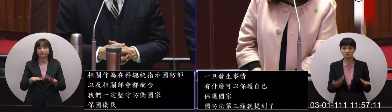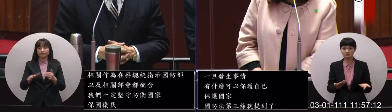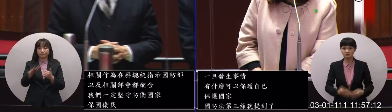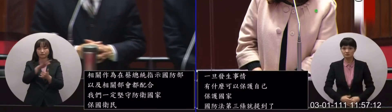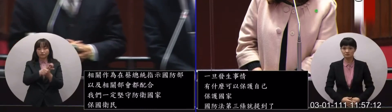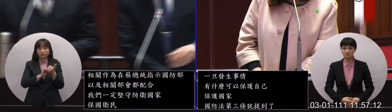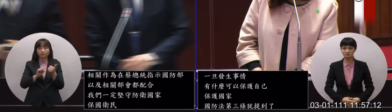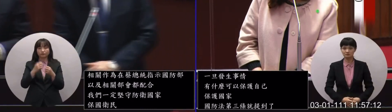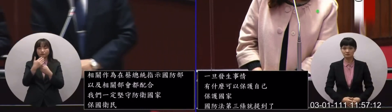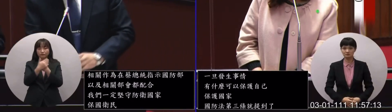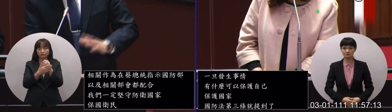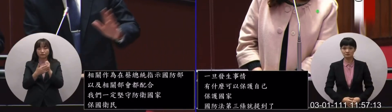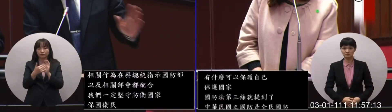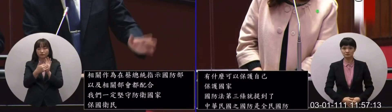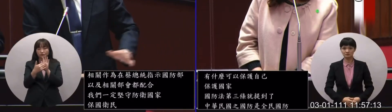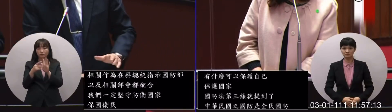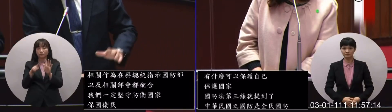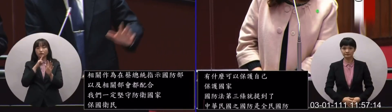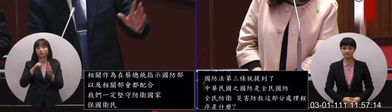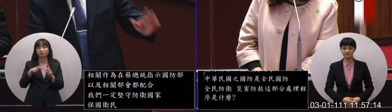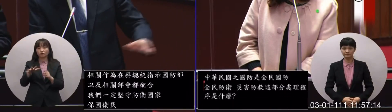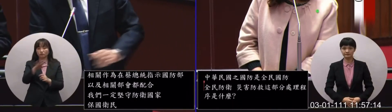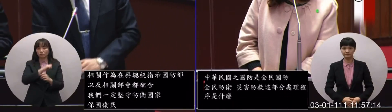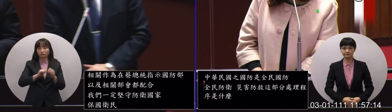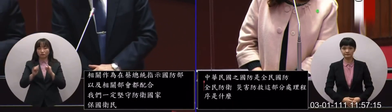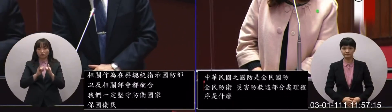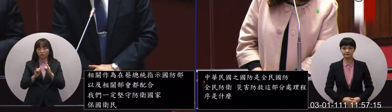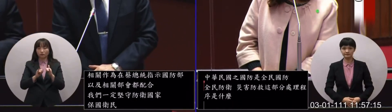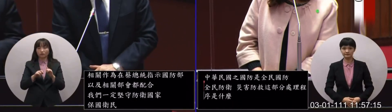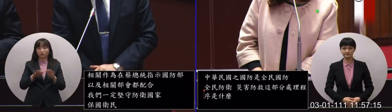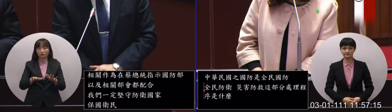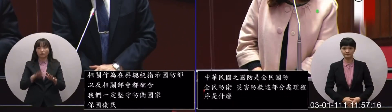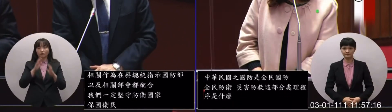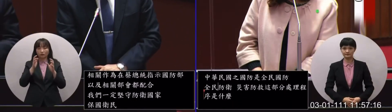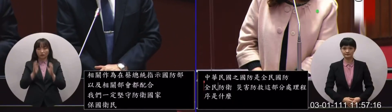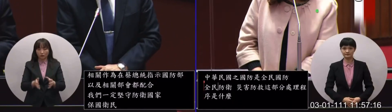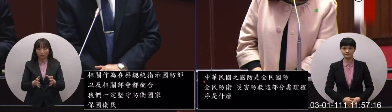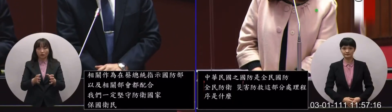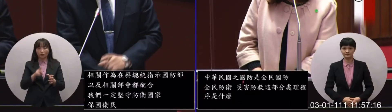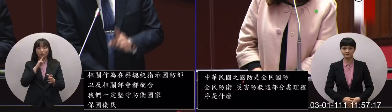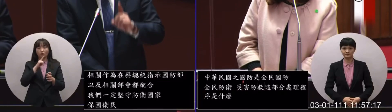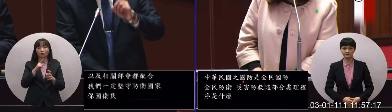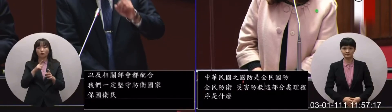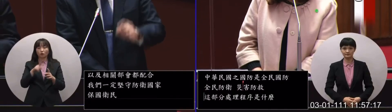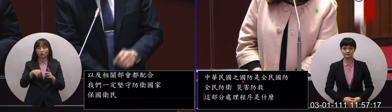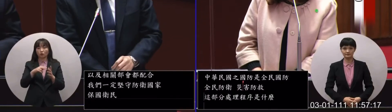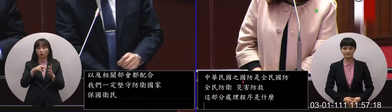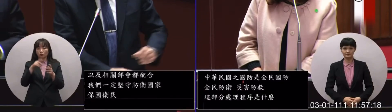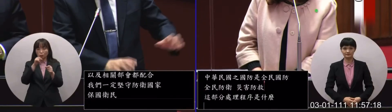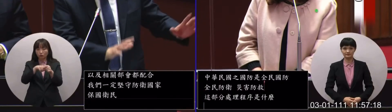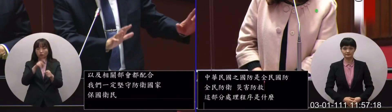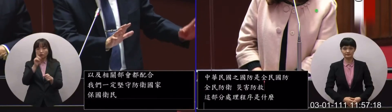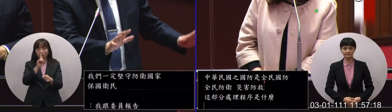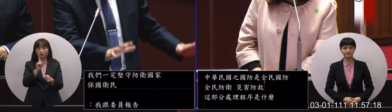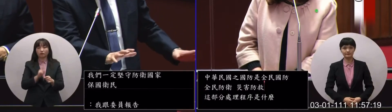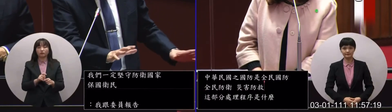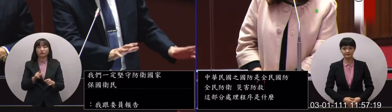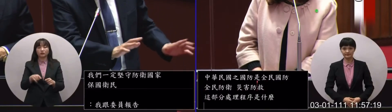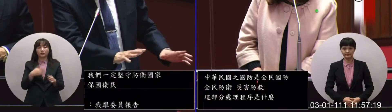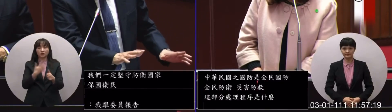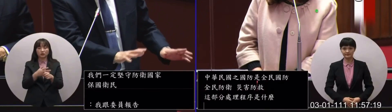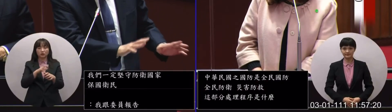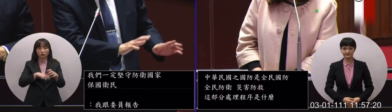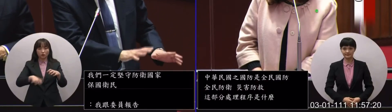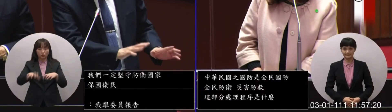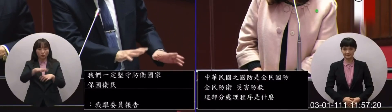民防卫动员组，陈木刚委员讲是全民的，所以我们这一回成立全民防卫动员组成立以后，有最大的特色 就把各